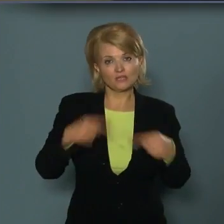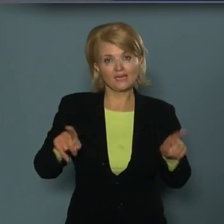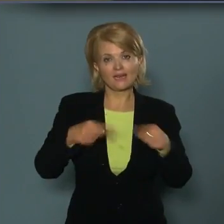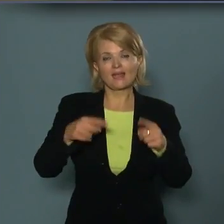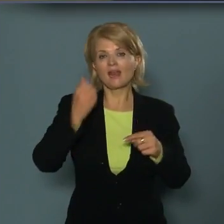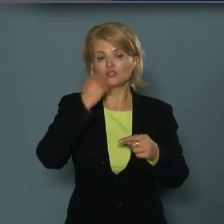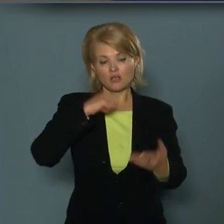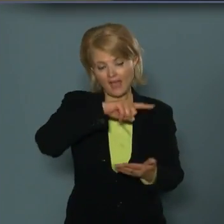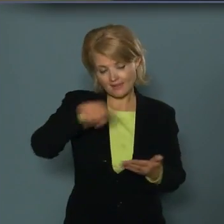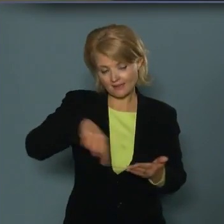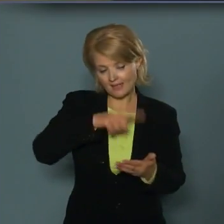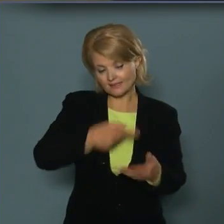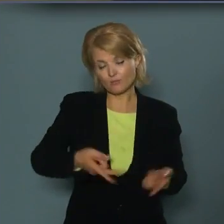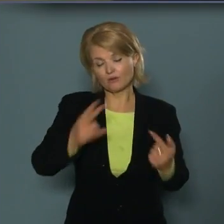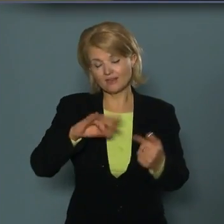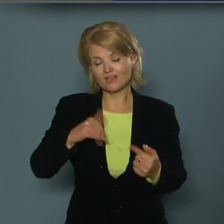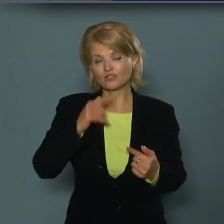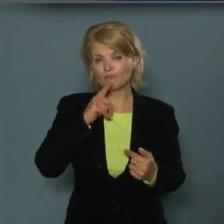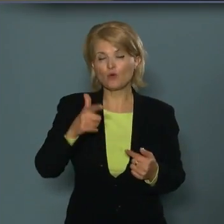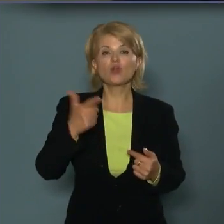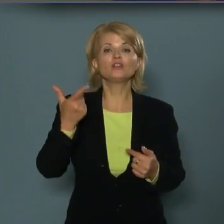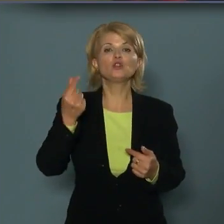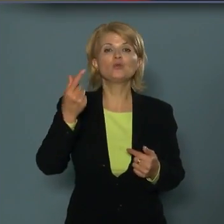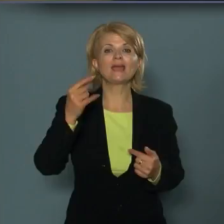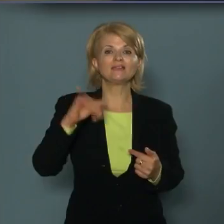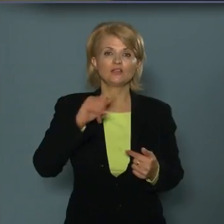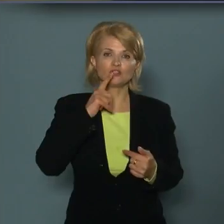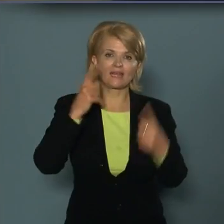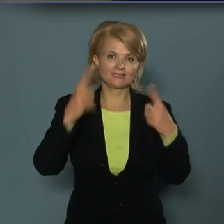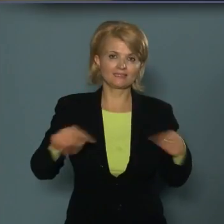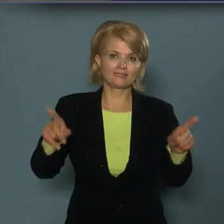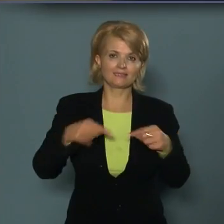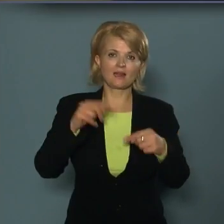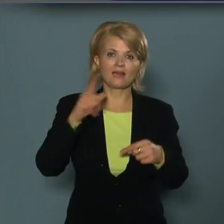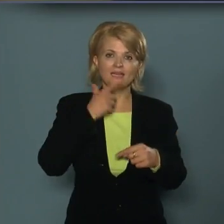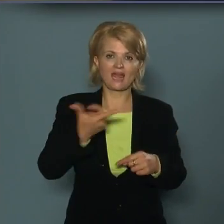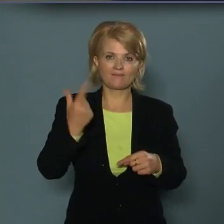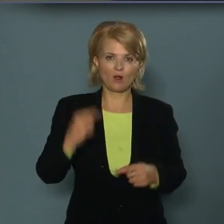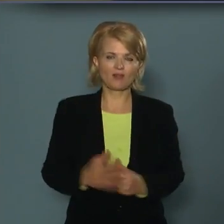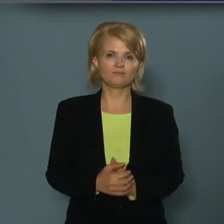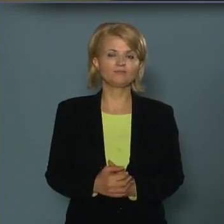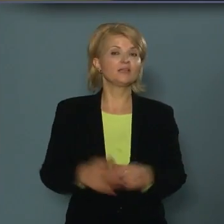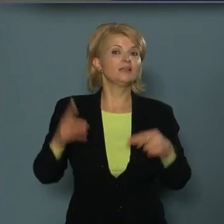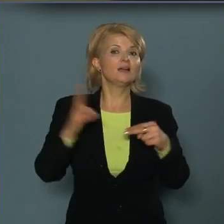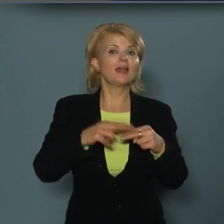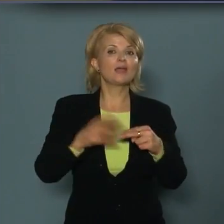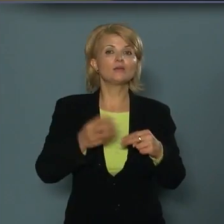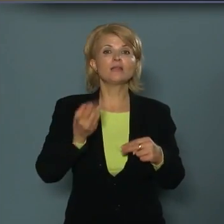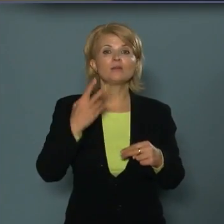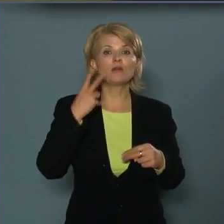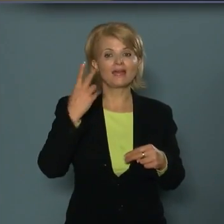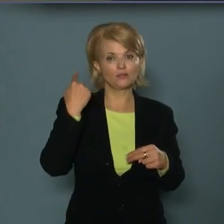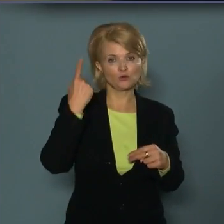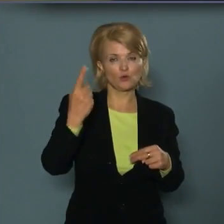saját lemezemről is, és duettet is fogunk énekelni a Lénával, gyönyörű szép duettet. Legközelebb mikor láthatjuk Önt